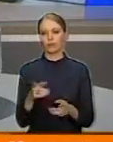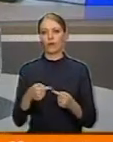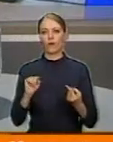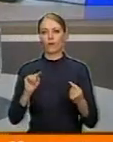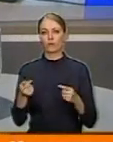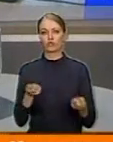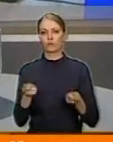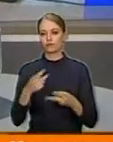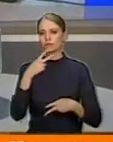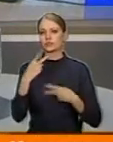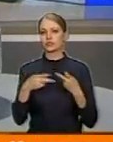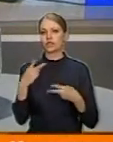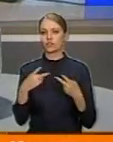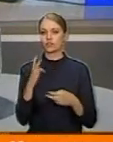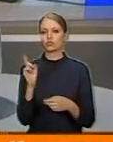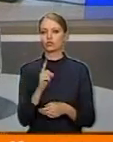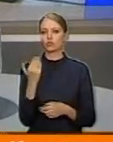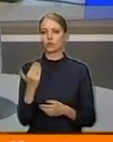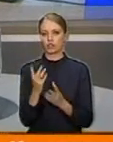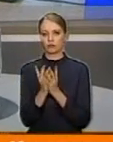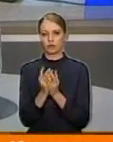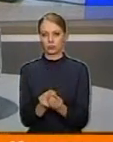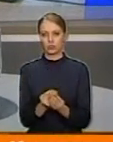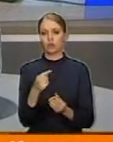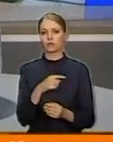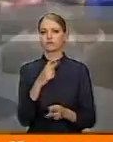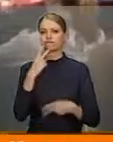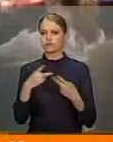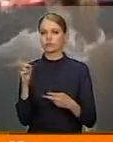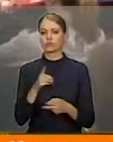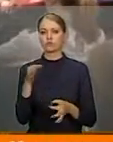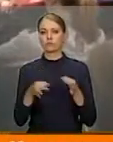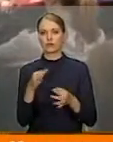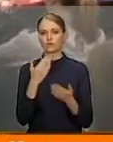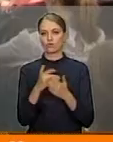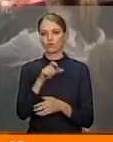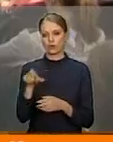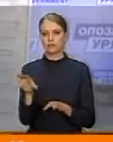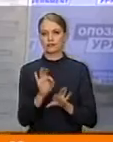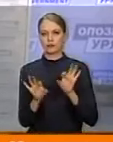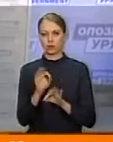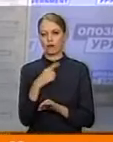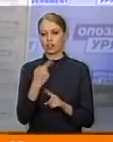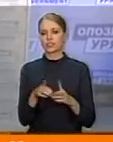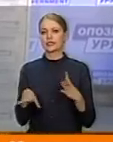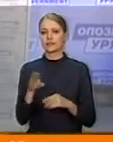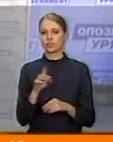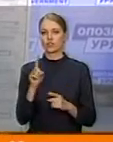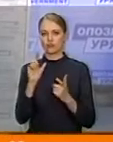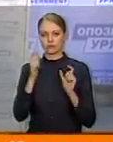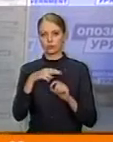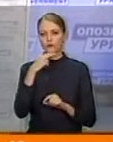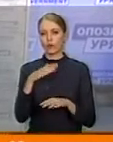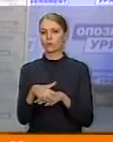В опозиційному уряді скаржаться, що їх утискають, і бідкаються, що правосуддя щодо них вибіркове. Кажуть, це все, аби відволікти